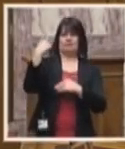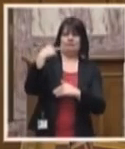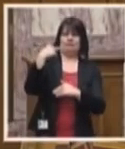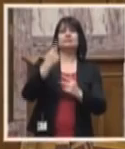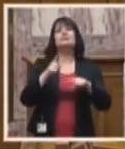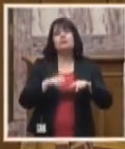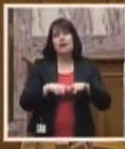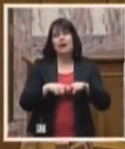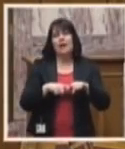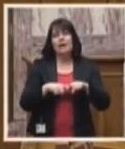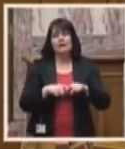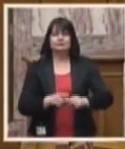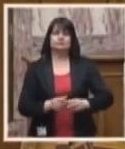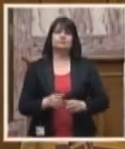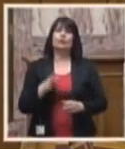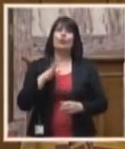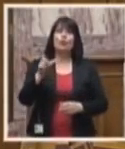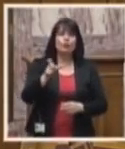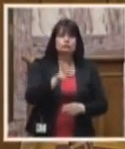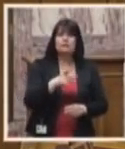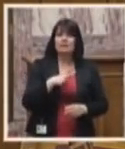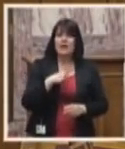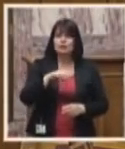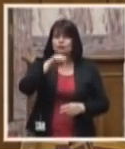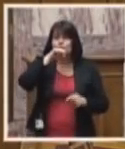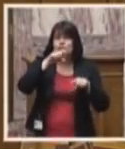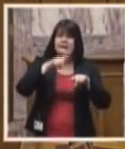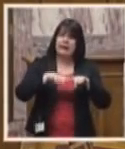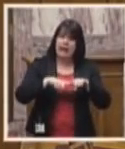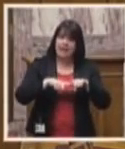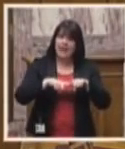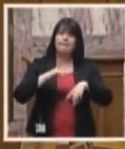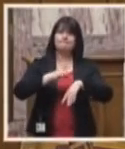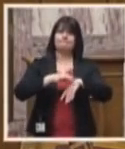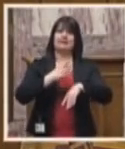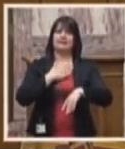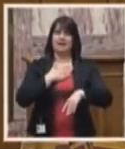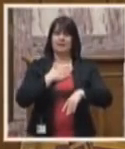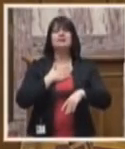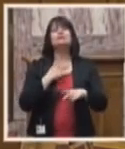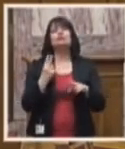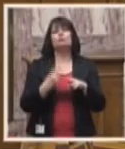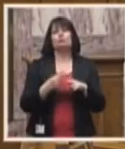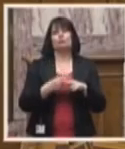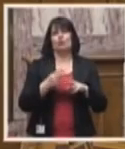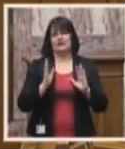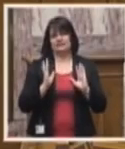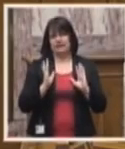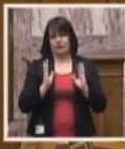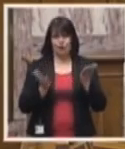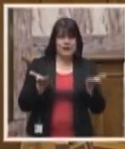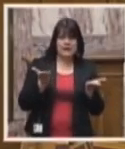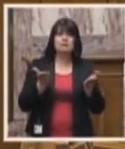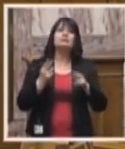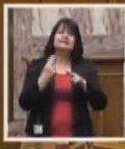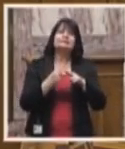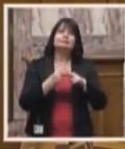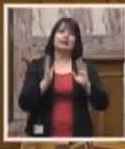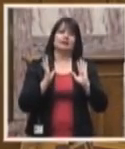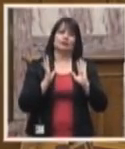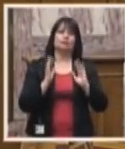πραγματικά θέλουν πατριωτικά να σταθούν, αυτό αποτελεί πρώτο διακύβευμα. Αυτή είναι η δικιά μας και η